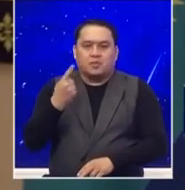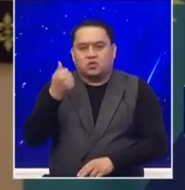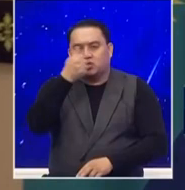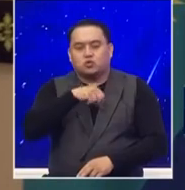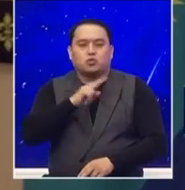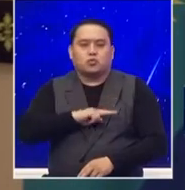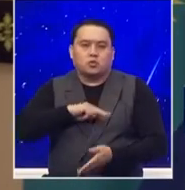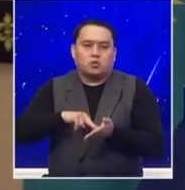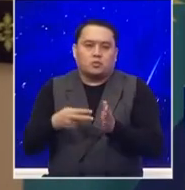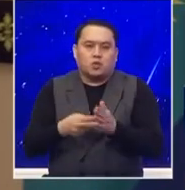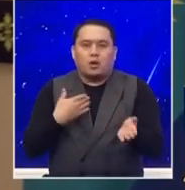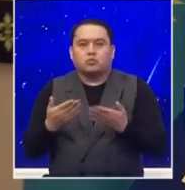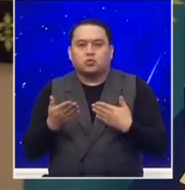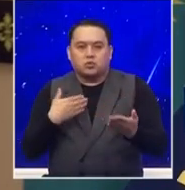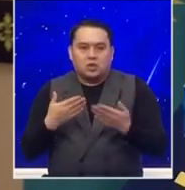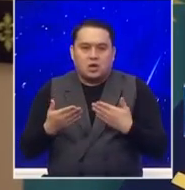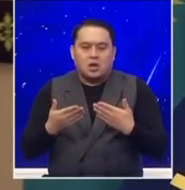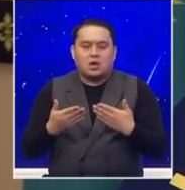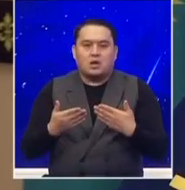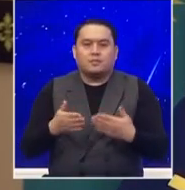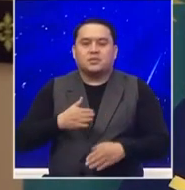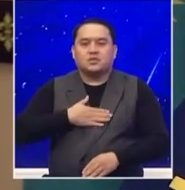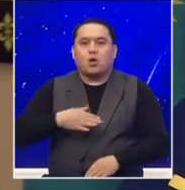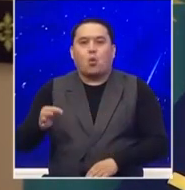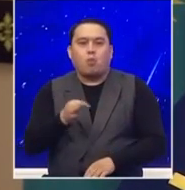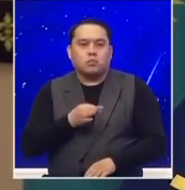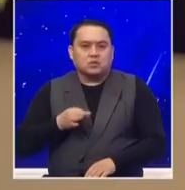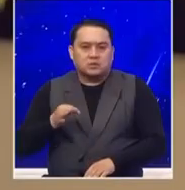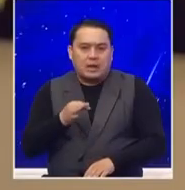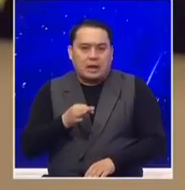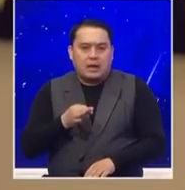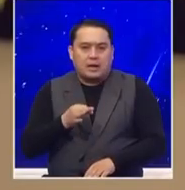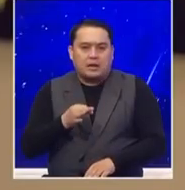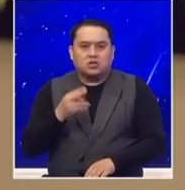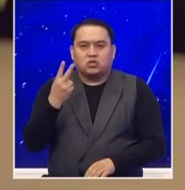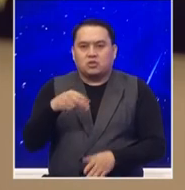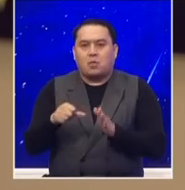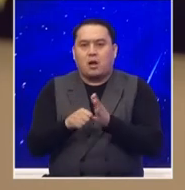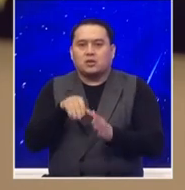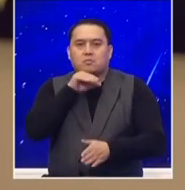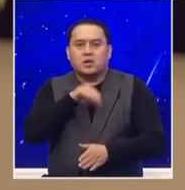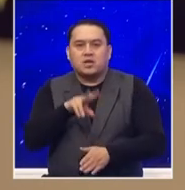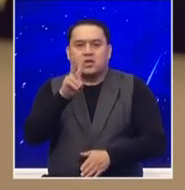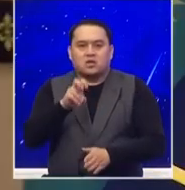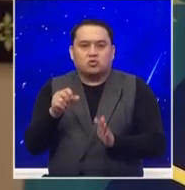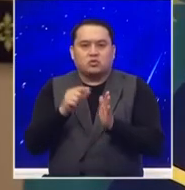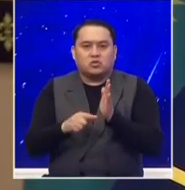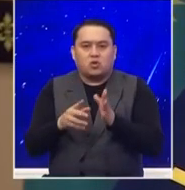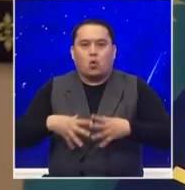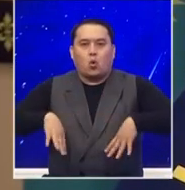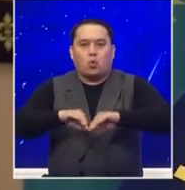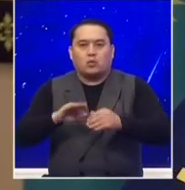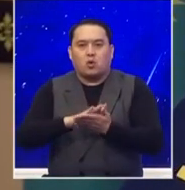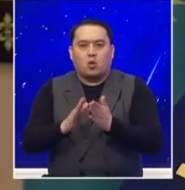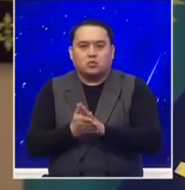жылдың жұмысын талқылау болып табылады. Енді бізде облысымыз бойынша 26 кәсіби 283 қоғамдық